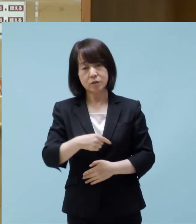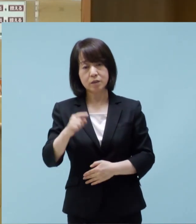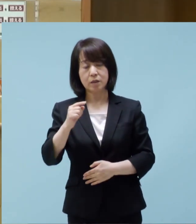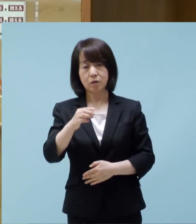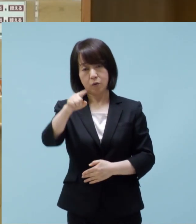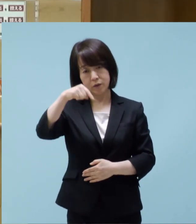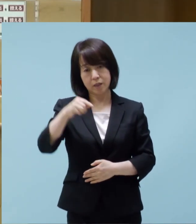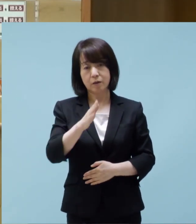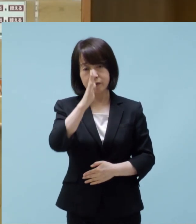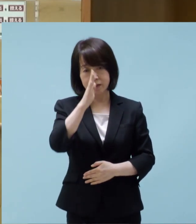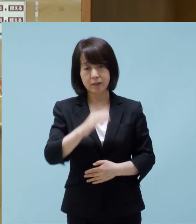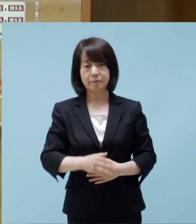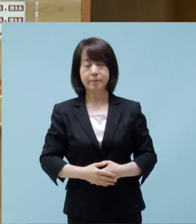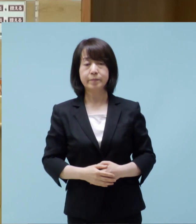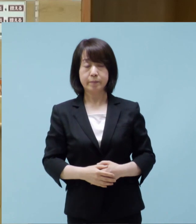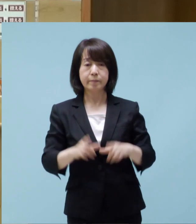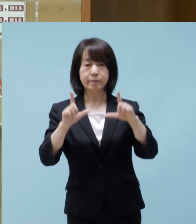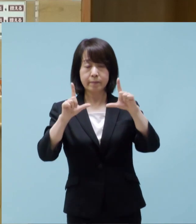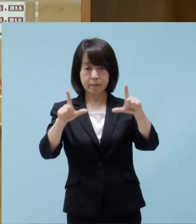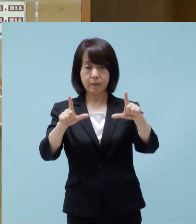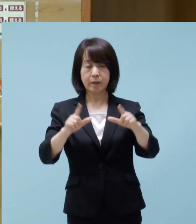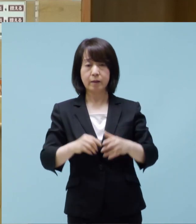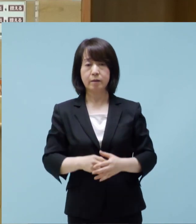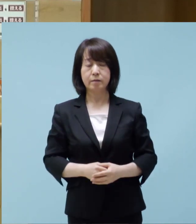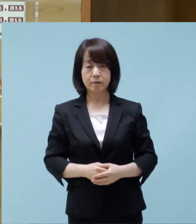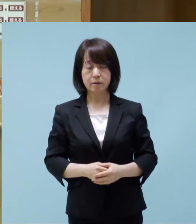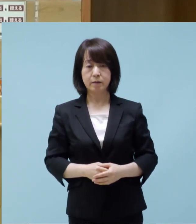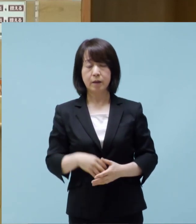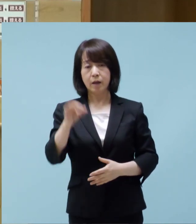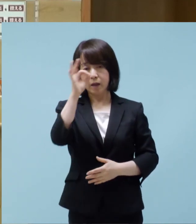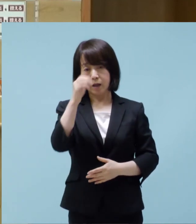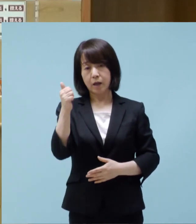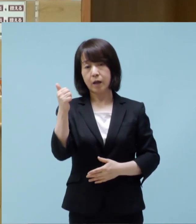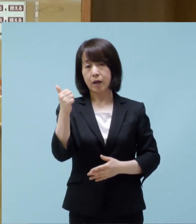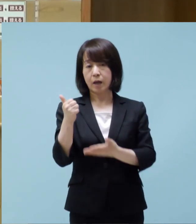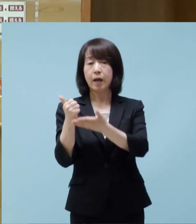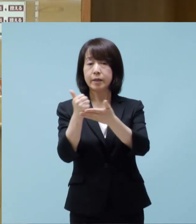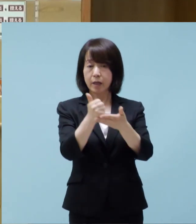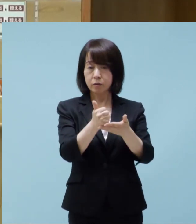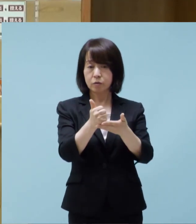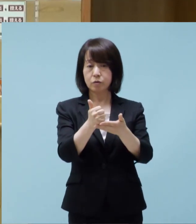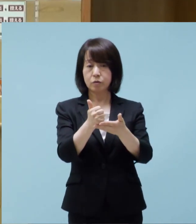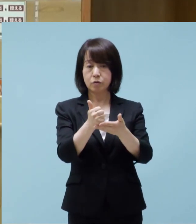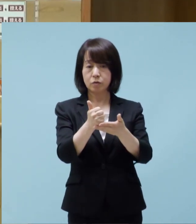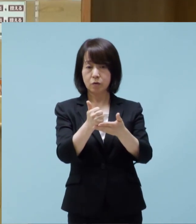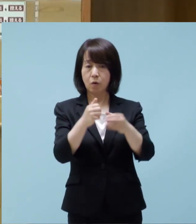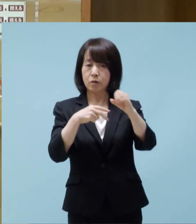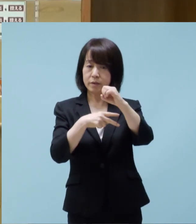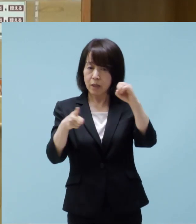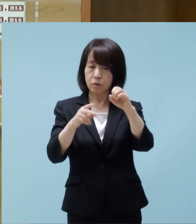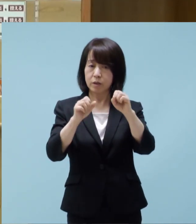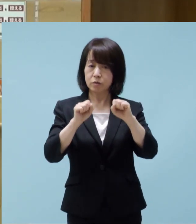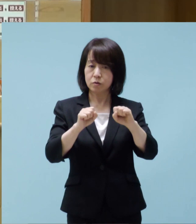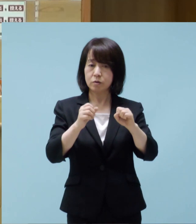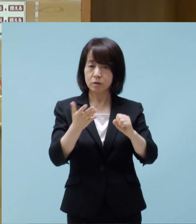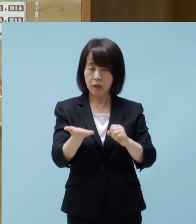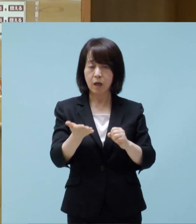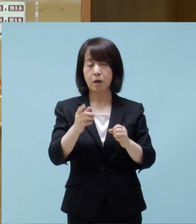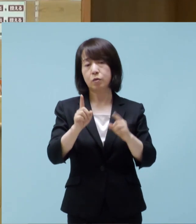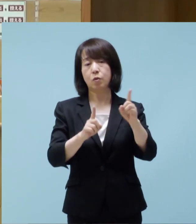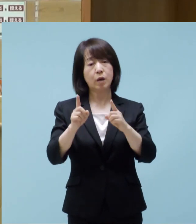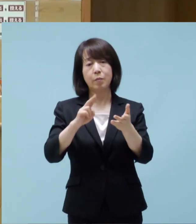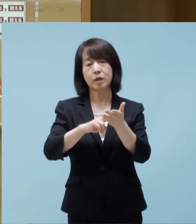まあ、まだ観客を入れるかどうか決まってないという状況がある中でですね、やはりどういった扱いになるんだ